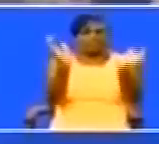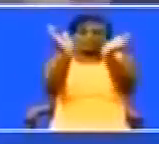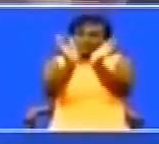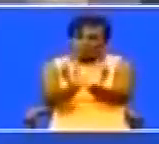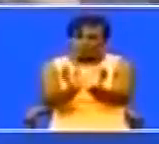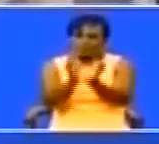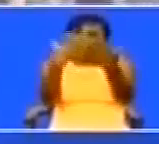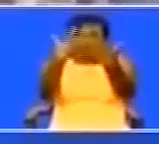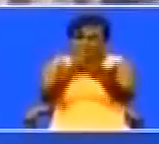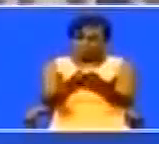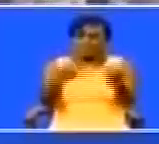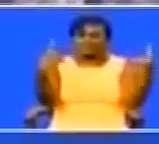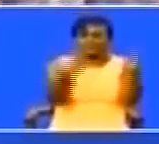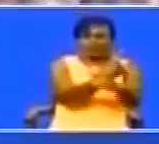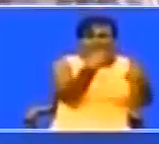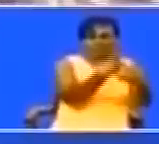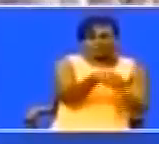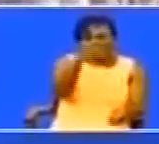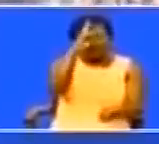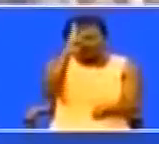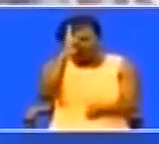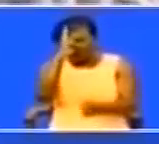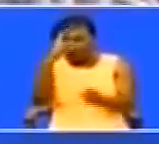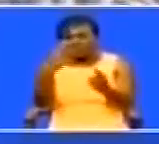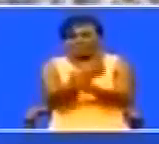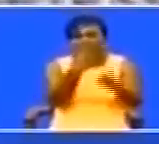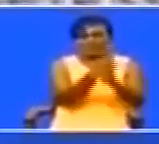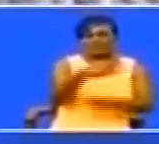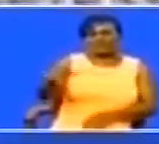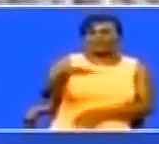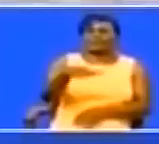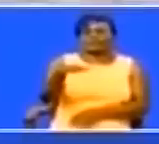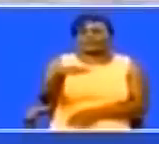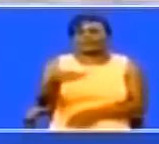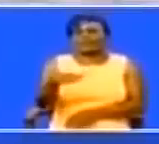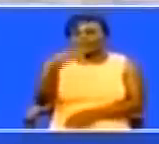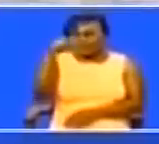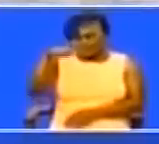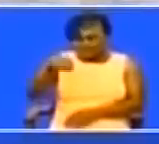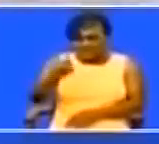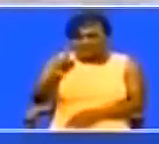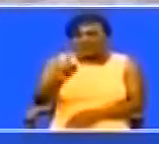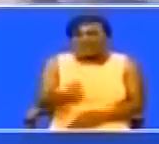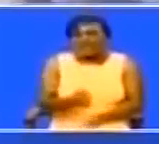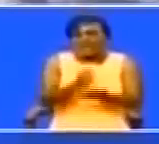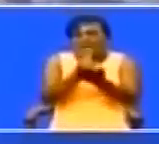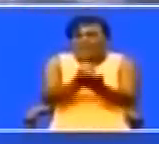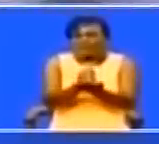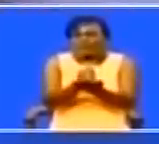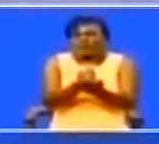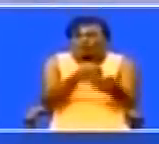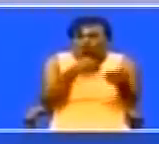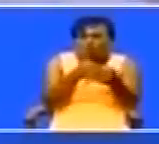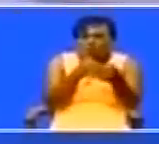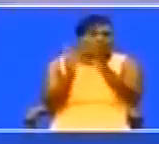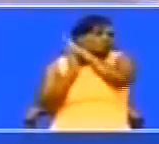na kuzuliwa katika kambi mbalimbali kama Manyani, Baringo, Mwea na Gadhingiriri, kwa sababu alikuwa akishirikiana kwa karibu na wapiganaji